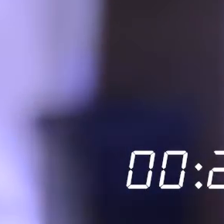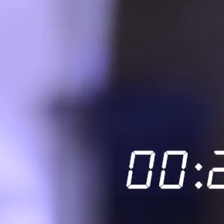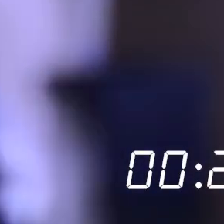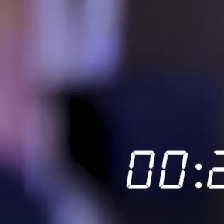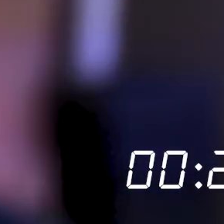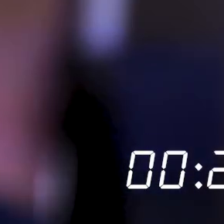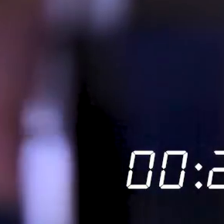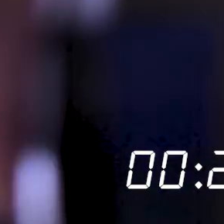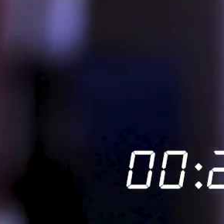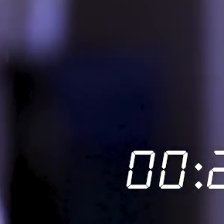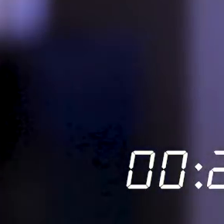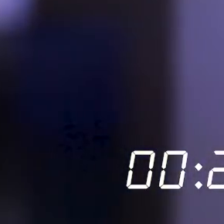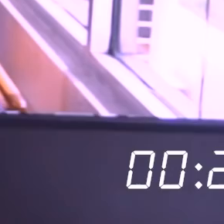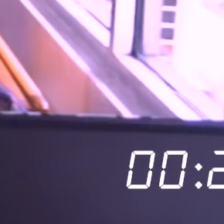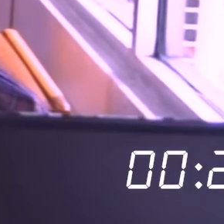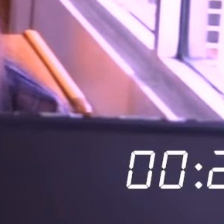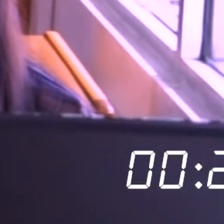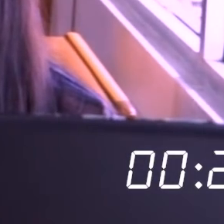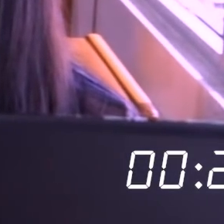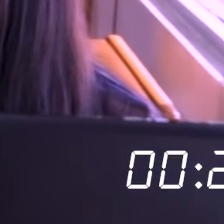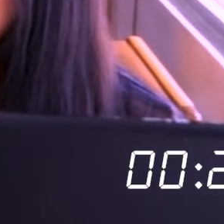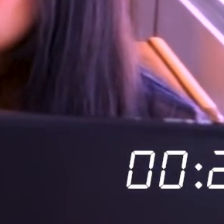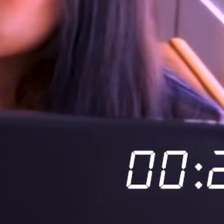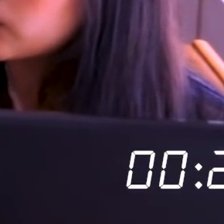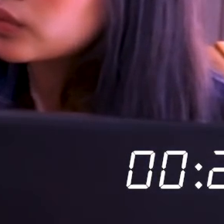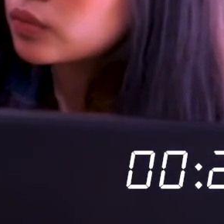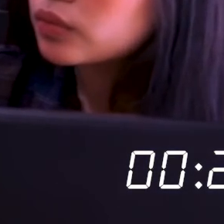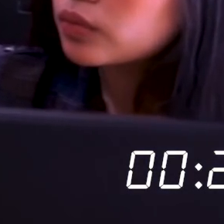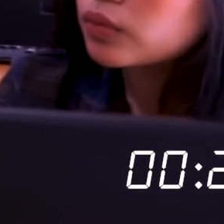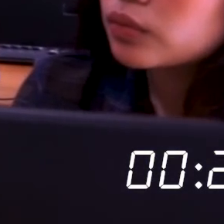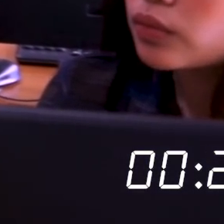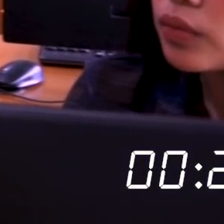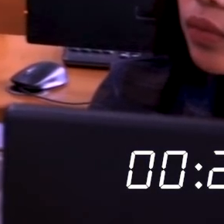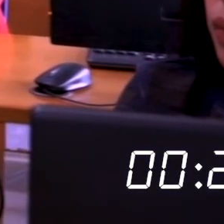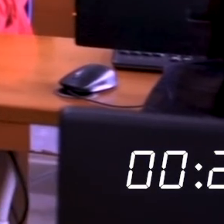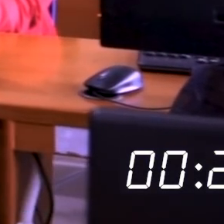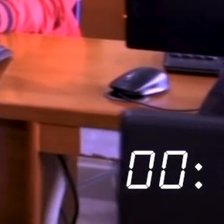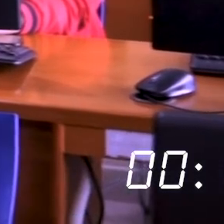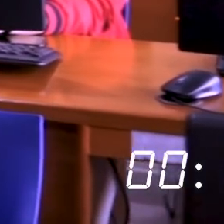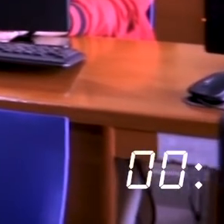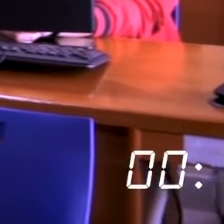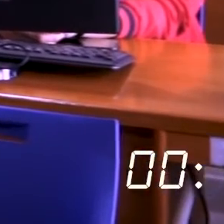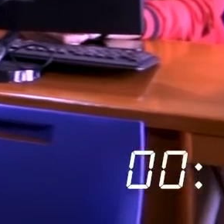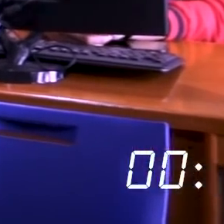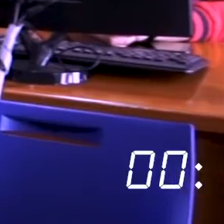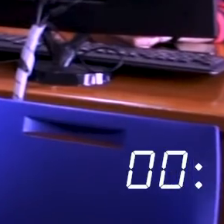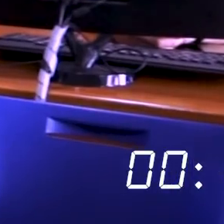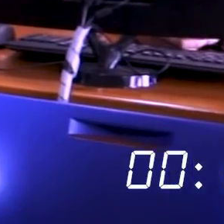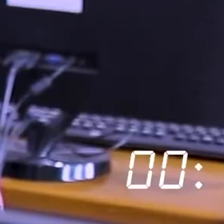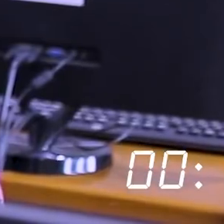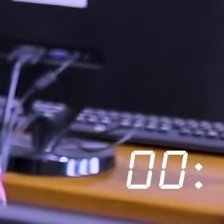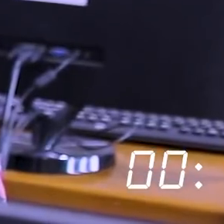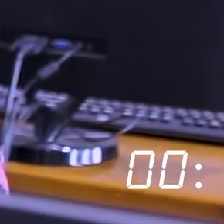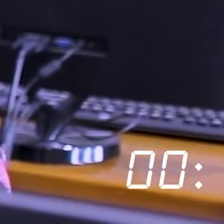manajemen dan kewirausahaan, serta memiliki motivasi untuk selalu belajar dan berkembang mengikuti perkembangan ilmu pengetahuan